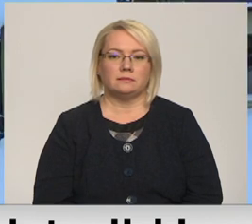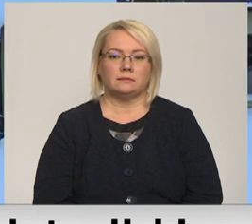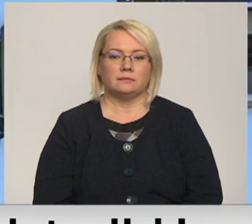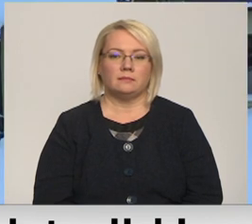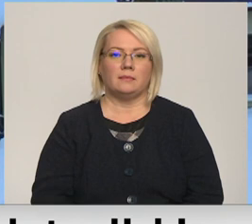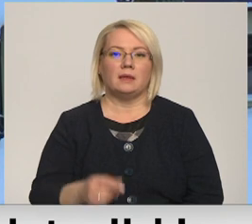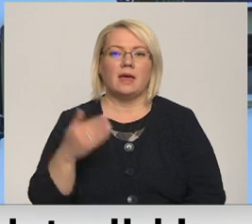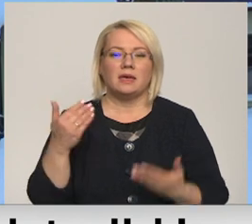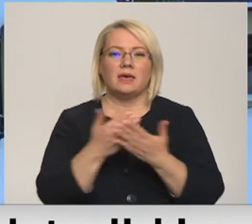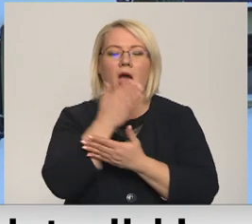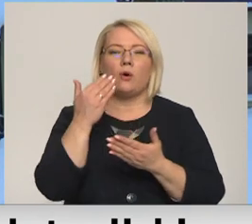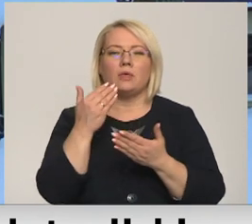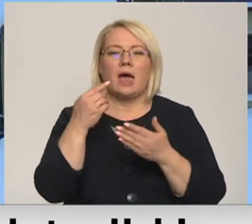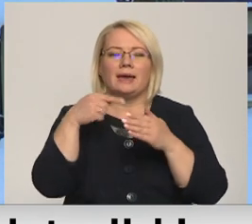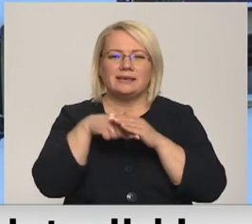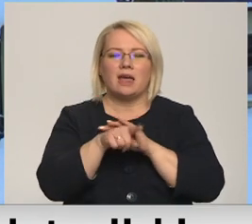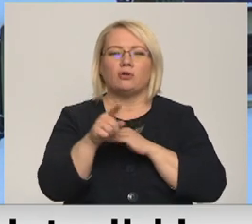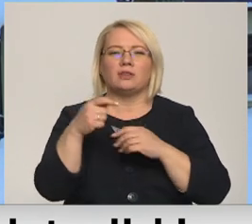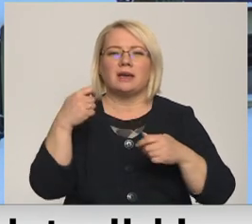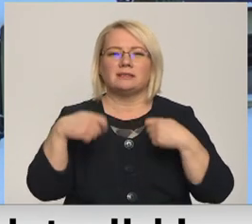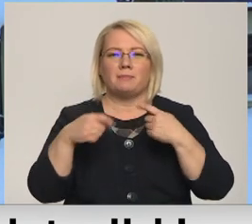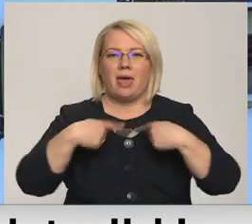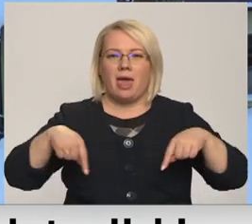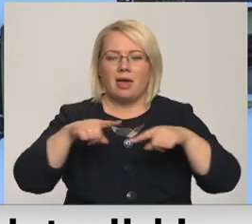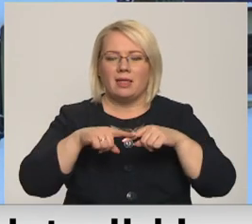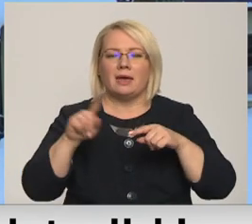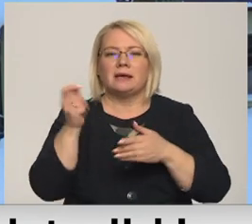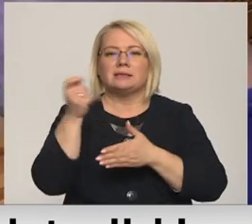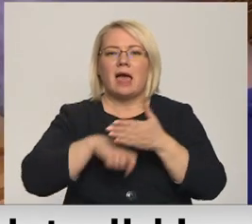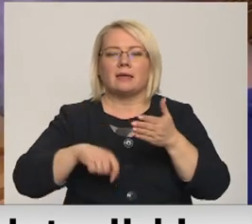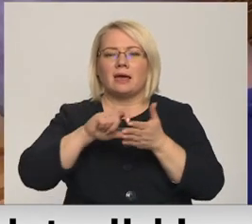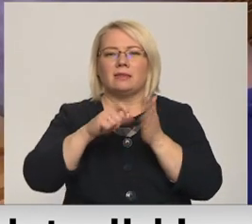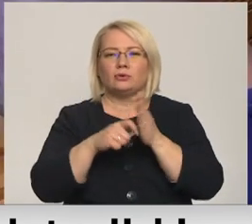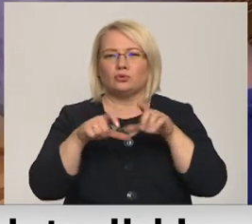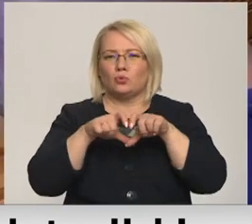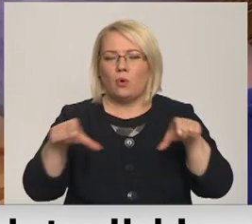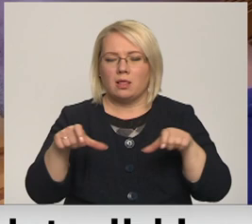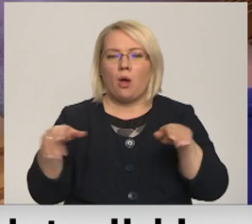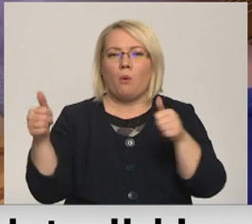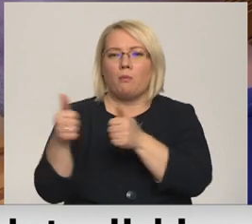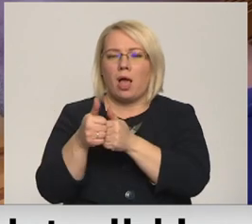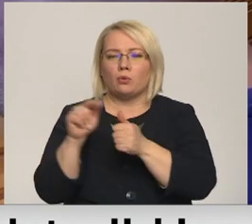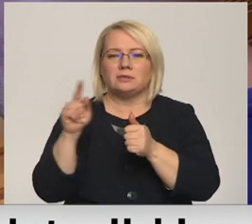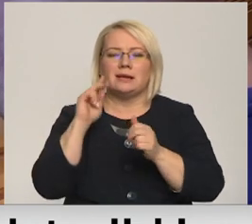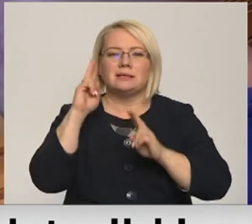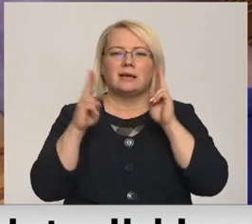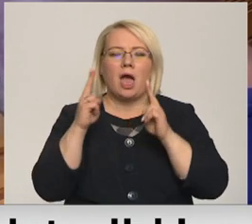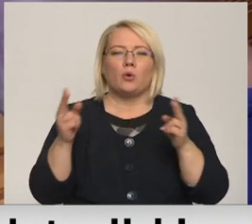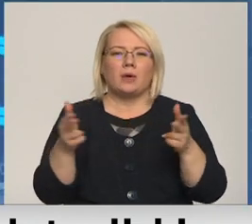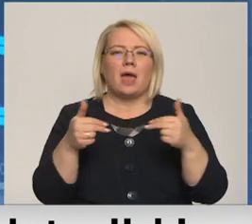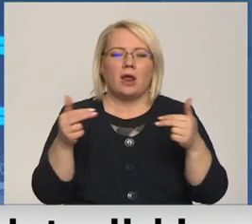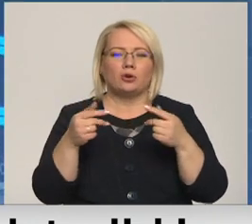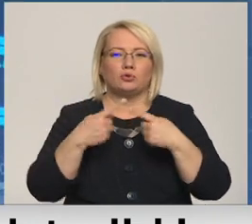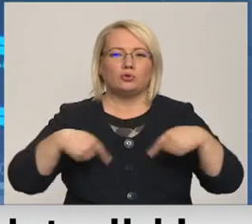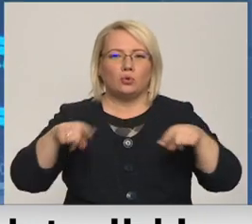Jaunā izlaušanās spēle atrodas pirms dažiem gadiem slēgtās skolas telpās, kur līdzās tā izveidota skaņu ierakstu studija un jau